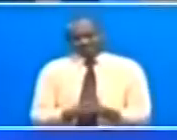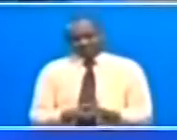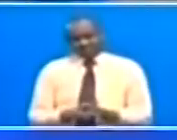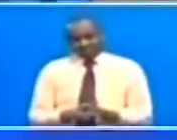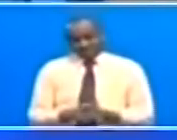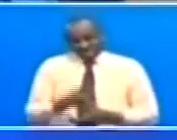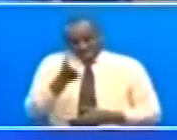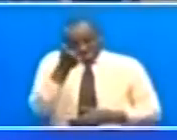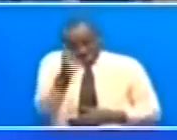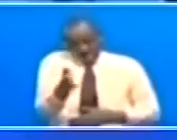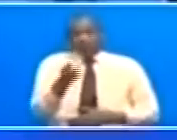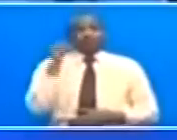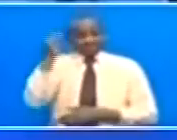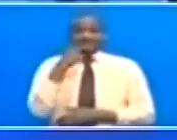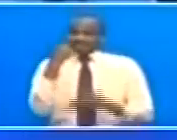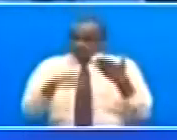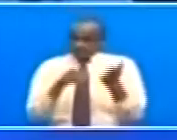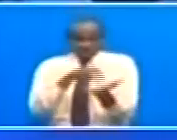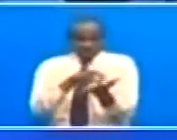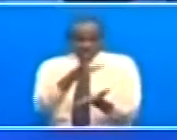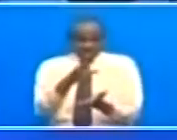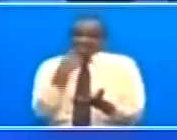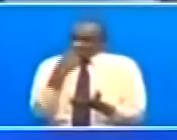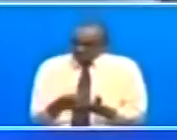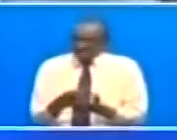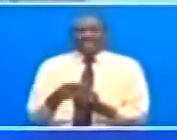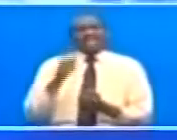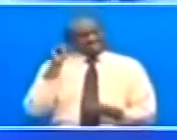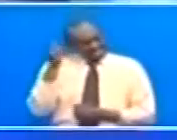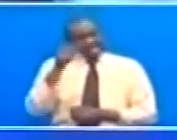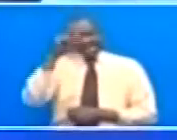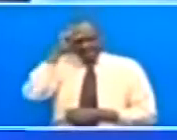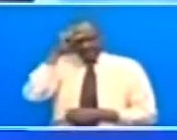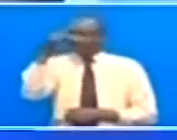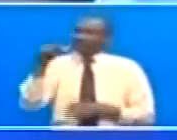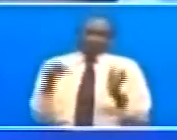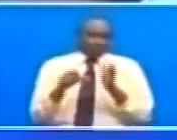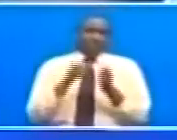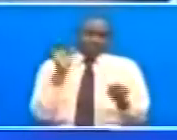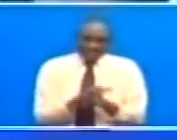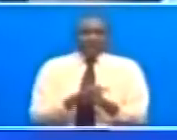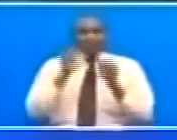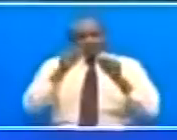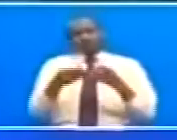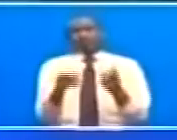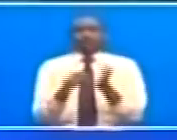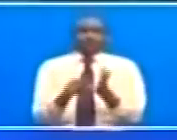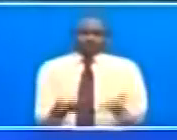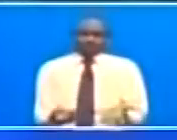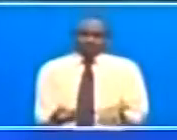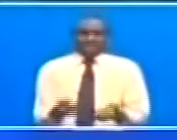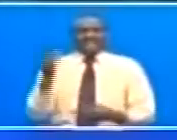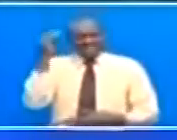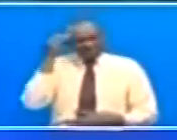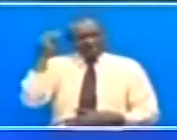Mwafaka aliyokuwa akitoa rais wanasema unalizamisha taifa la Kenya katika bahari ya matatizo badala ya kutoa suluhu. Education